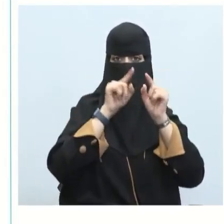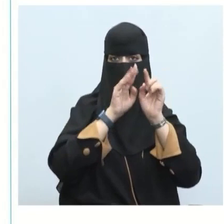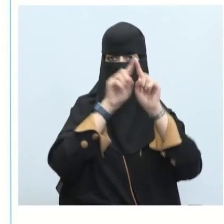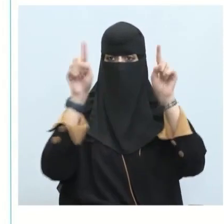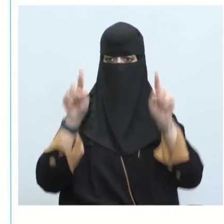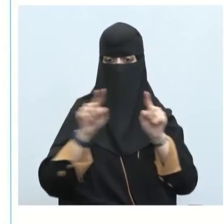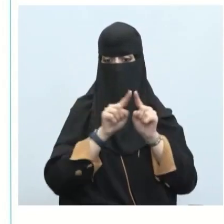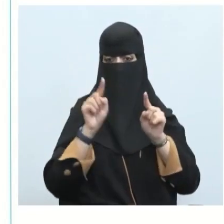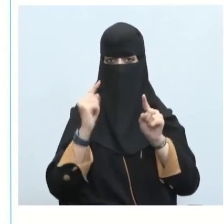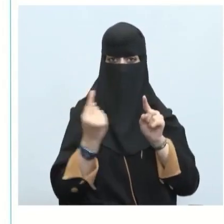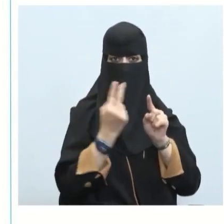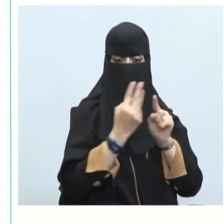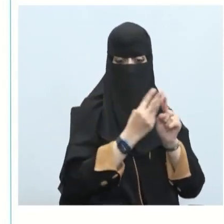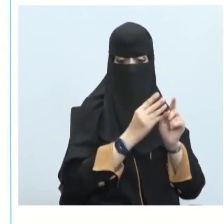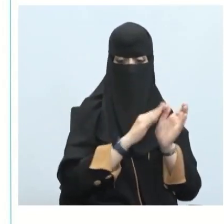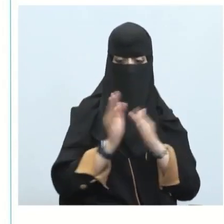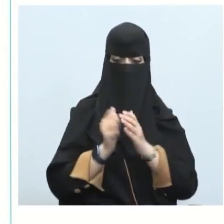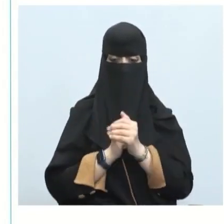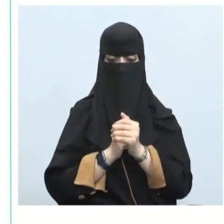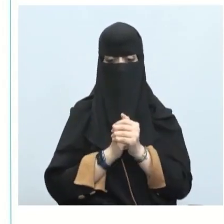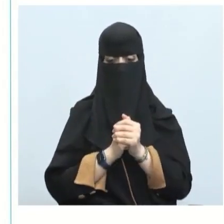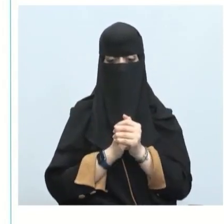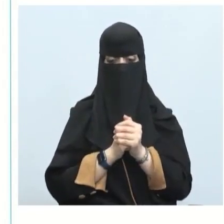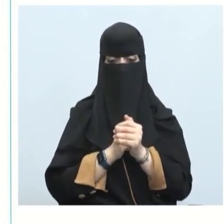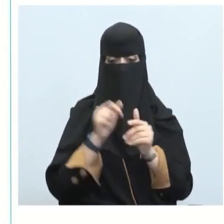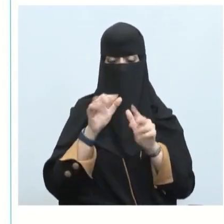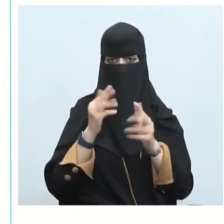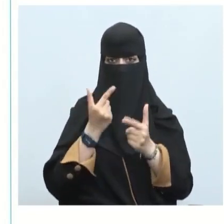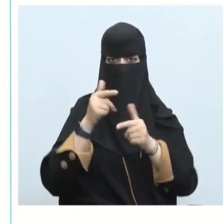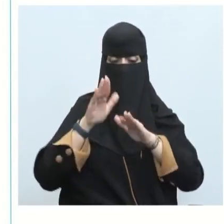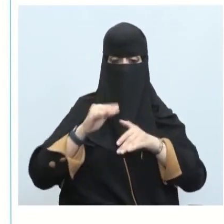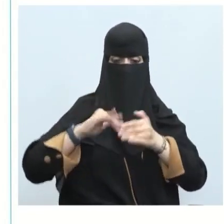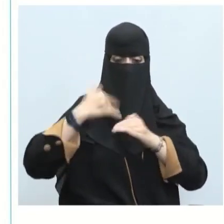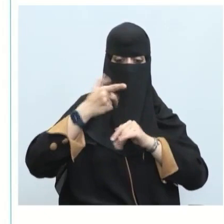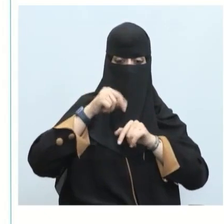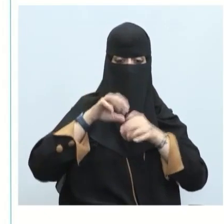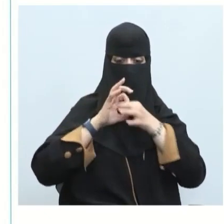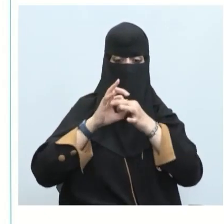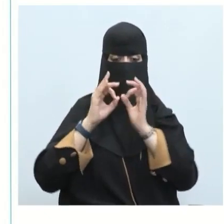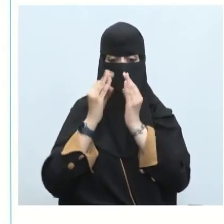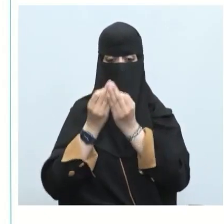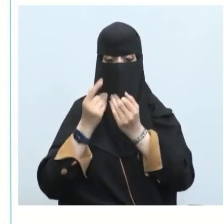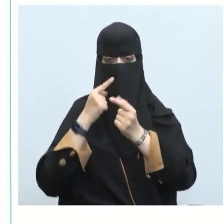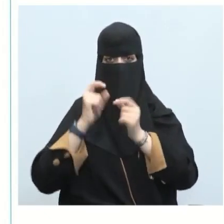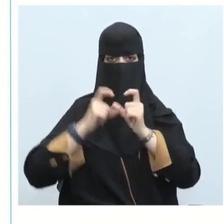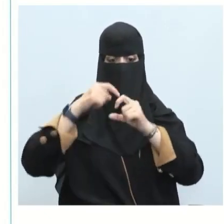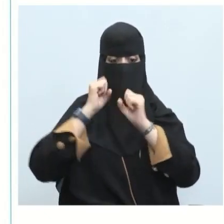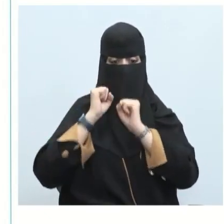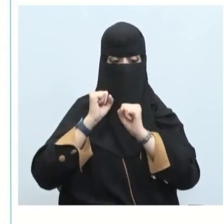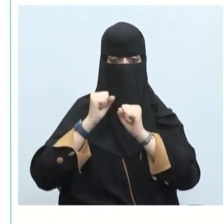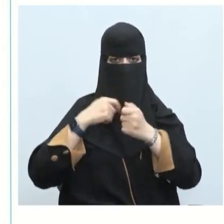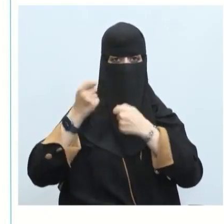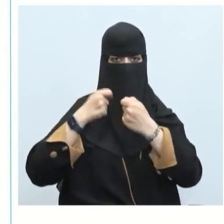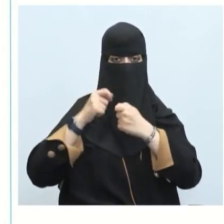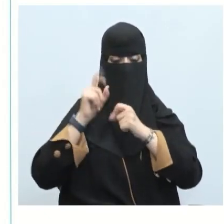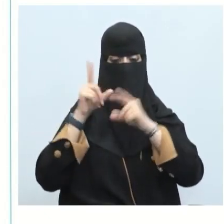الصفحات الالكترونيه لماذا تعد وسائل التواصل الاجتماعي اداه قويه